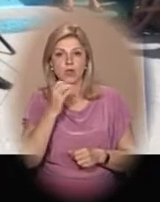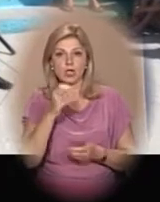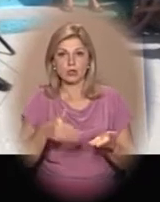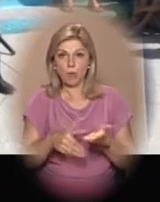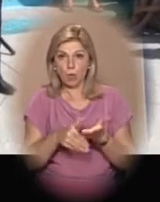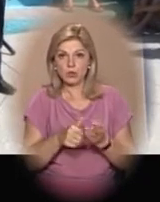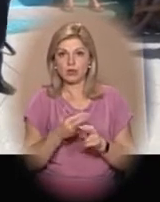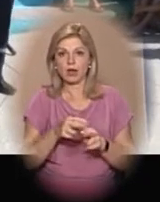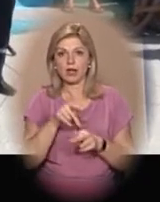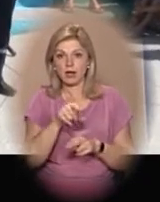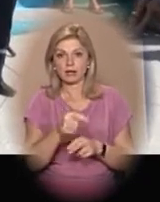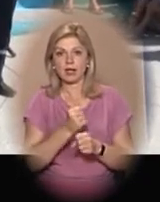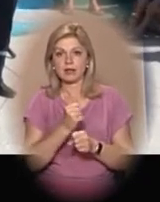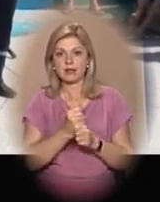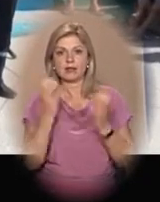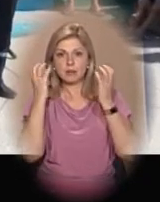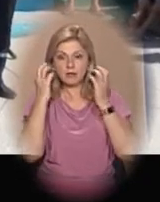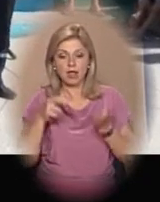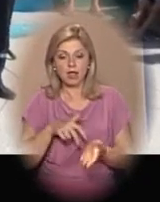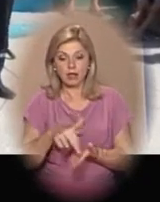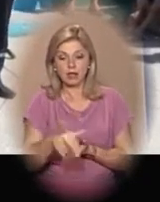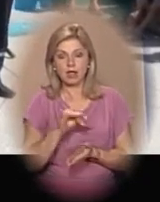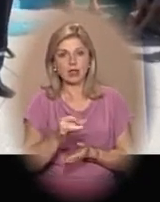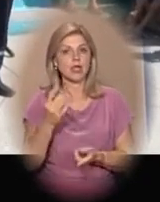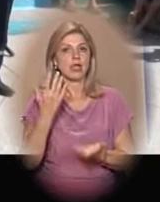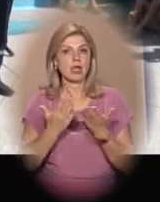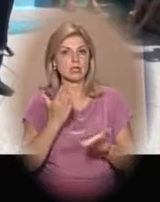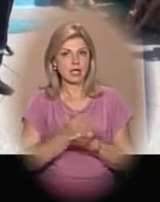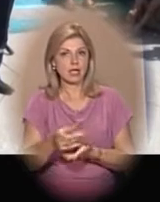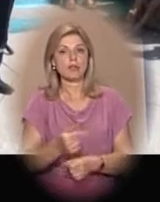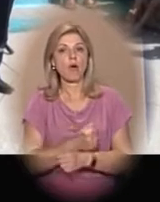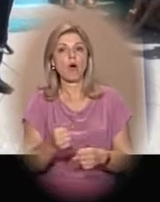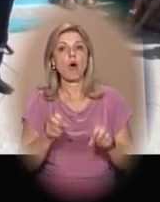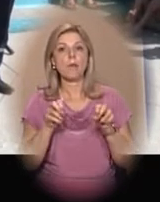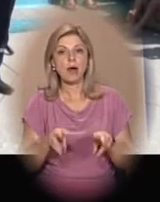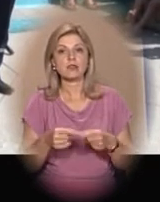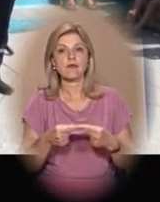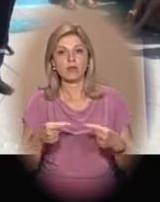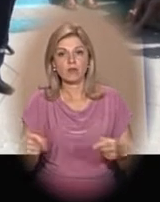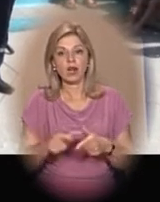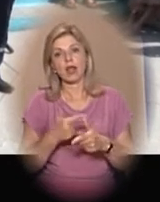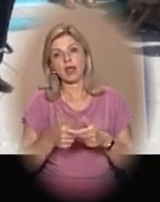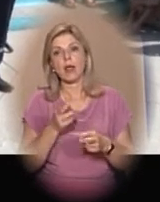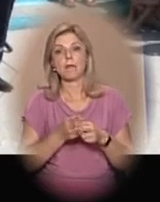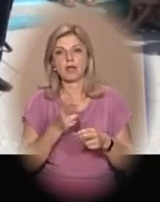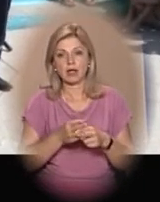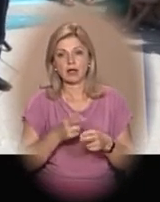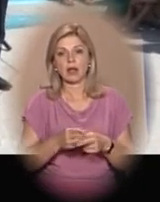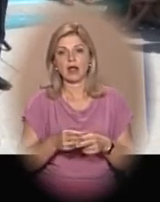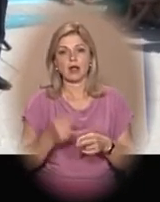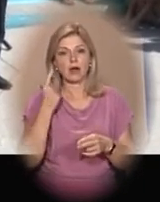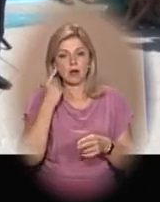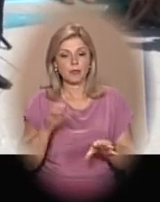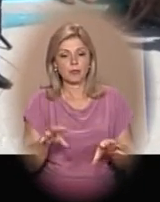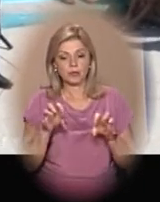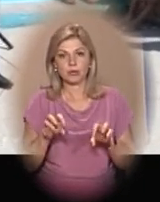он, идя, проводя по земле, если там находится какое-то взрывоопасное вещество, предмет или металлическая какая-то там лопата, ведро, не